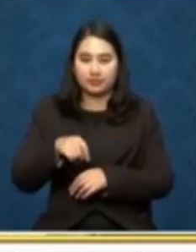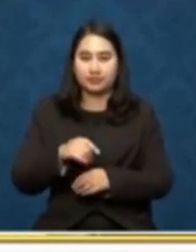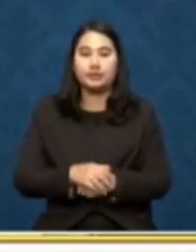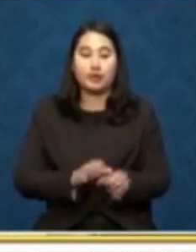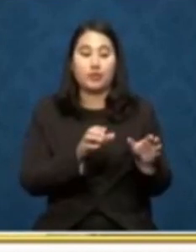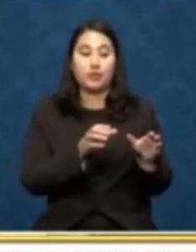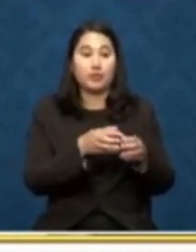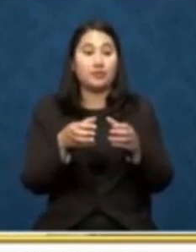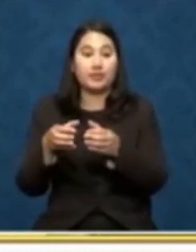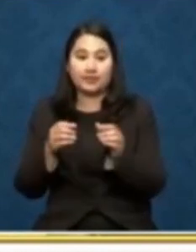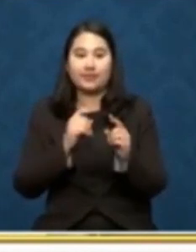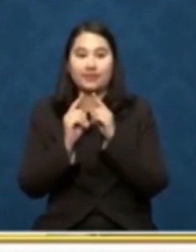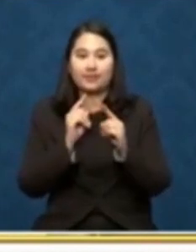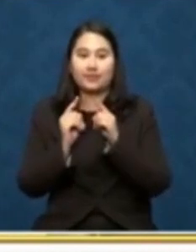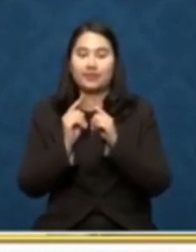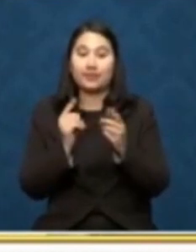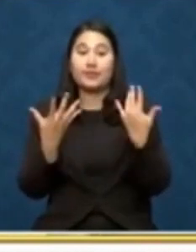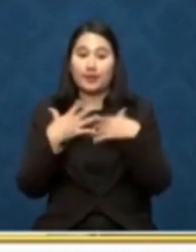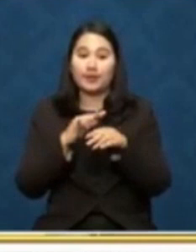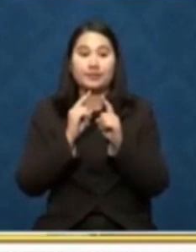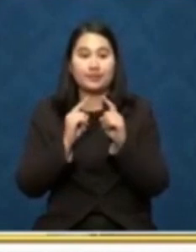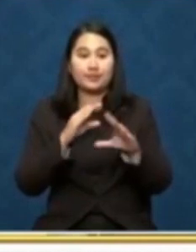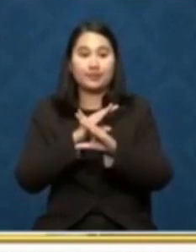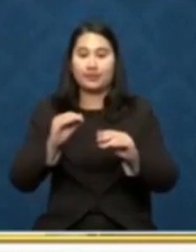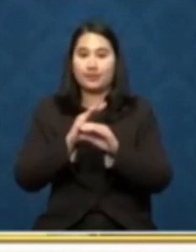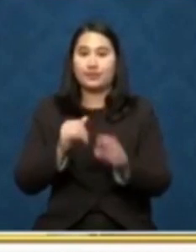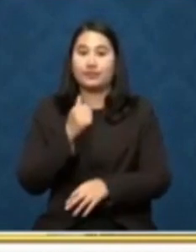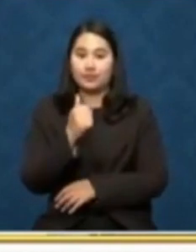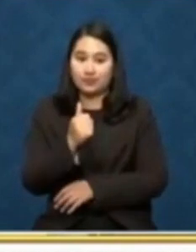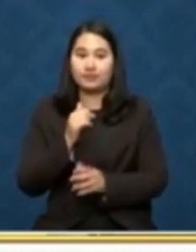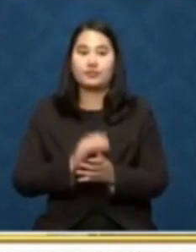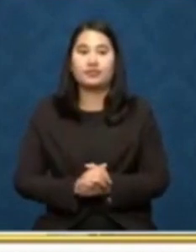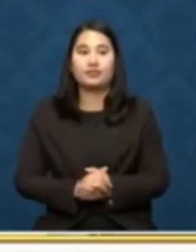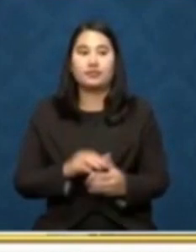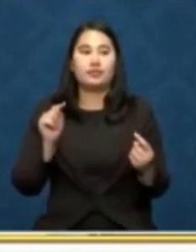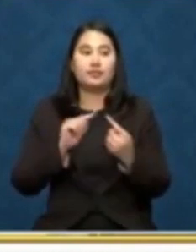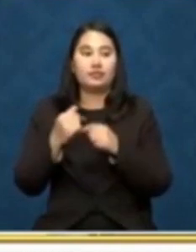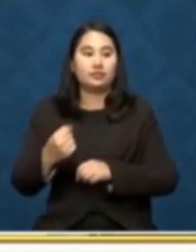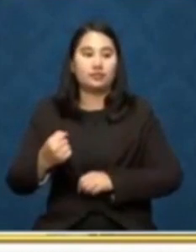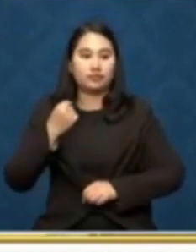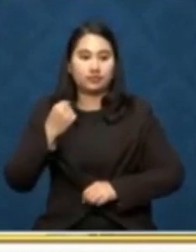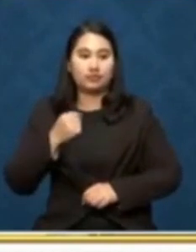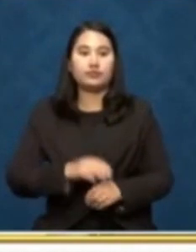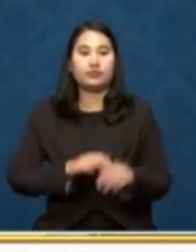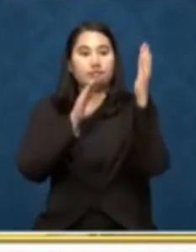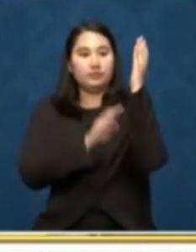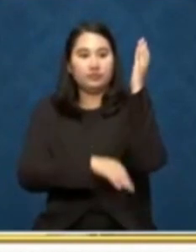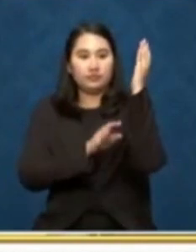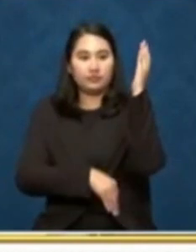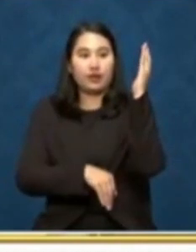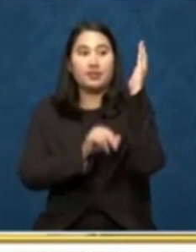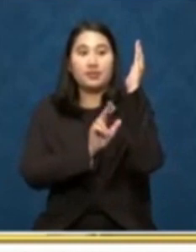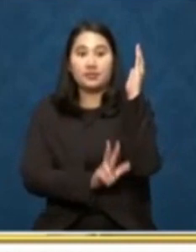โดยคนในทุกภาคส่วนสามารถเข้าไปมีส่วนร่วมในที่ตรงนี้ไม่ว่าจะเป็นเรื่องของความมั่นคงภาค